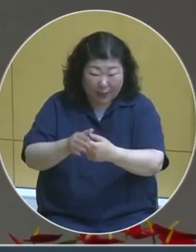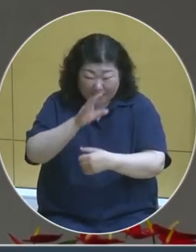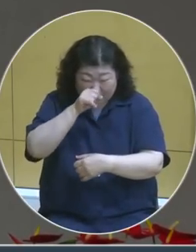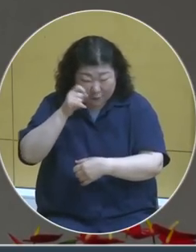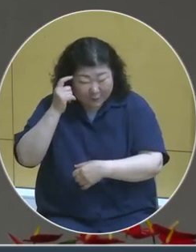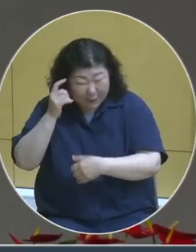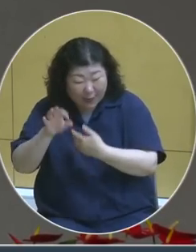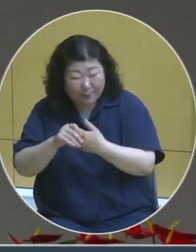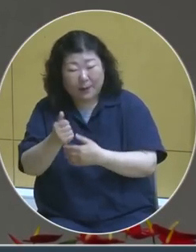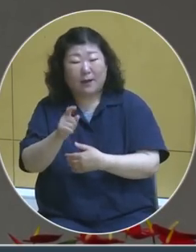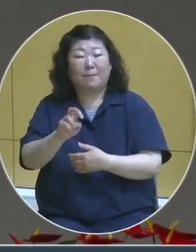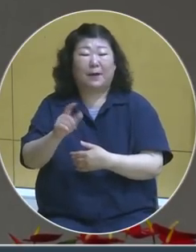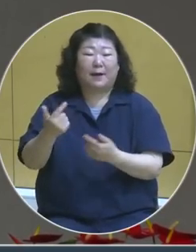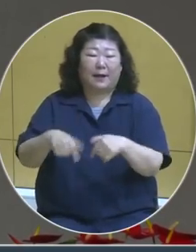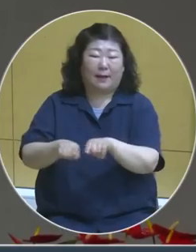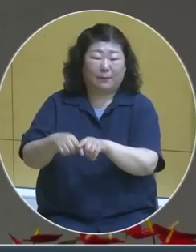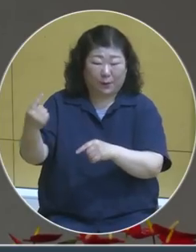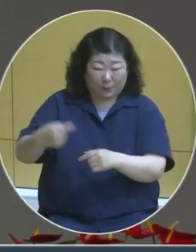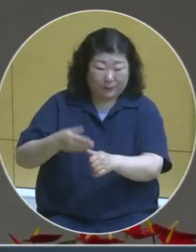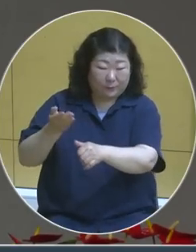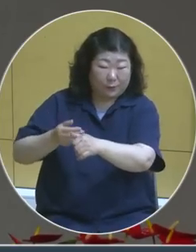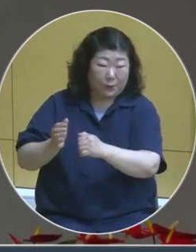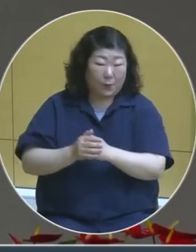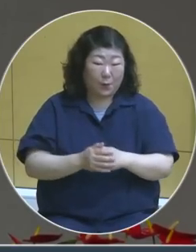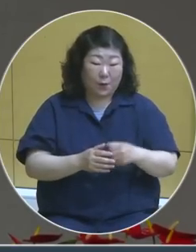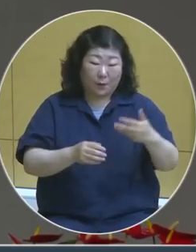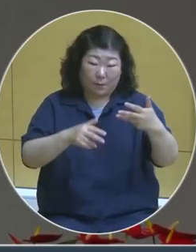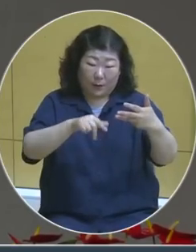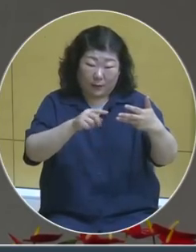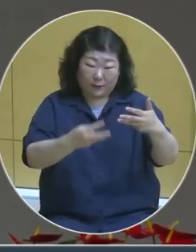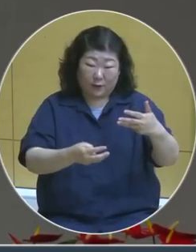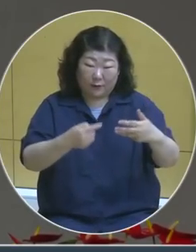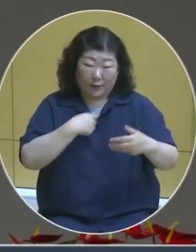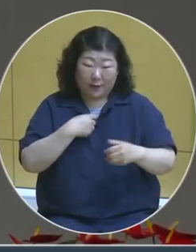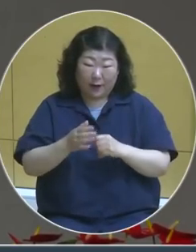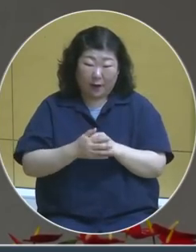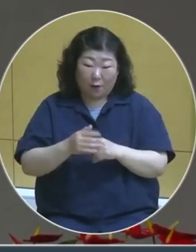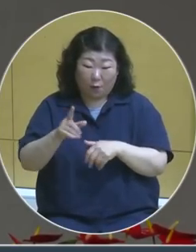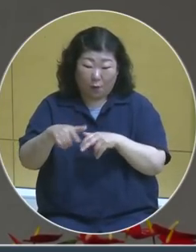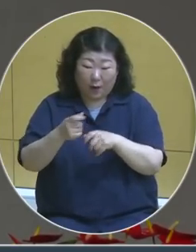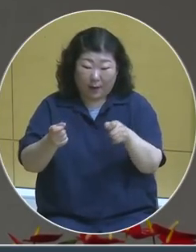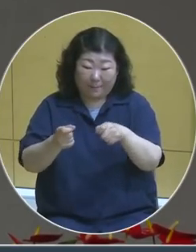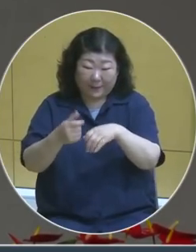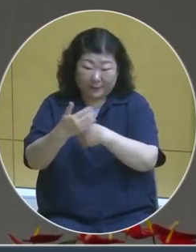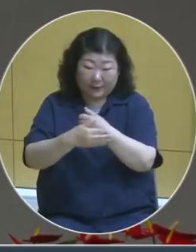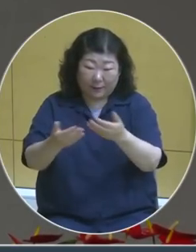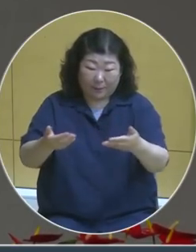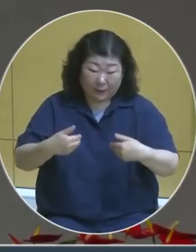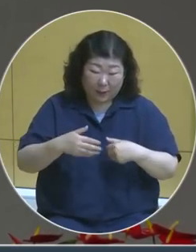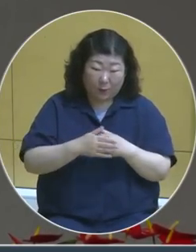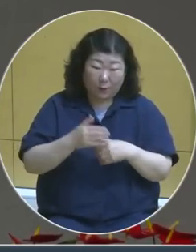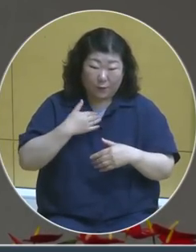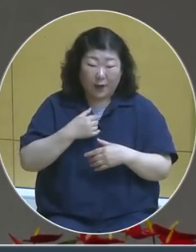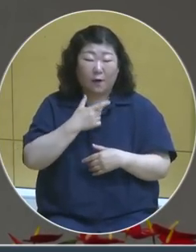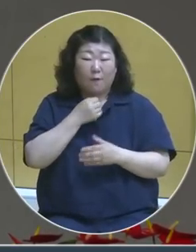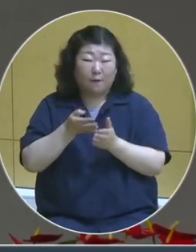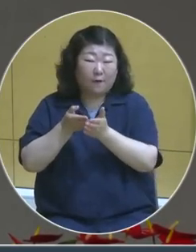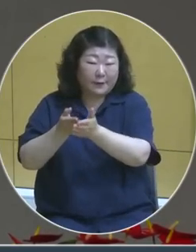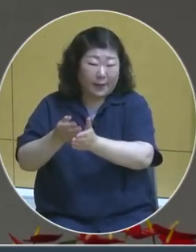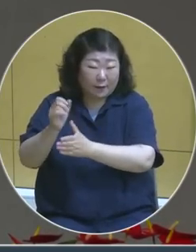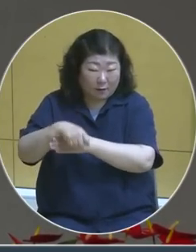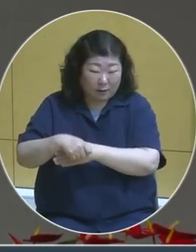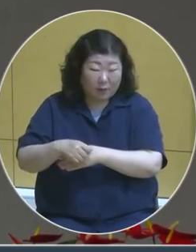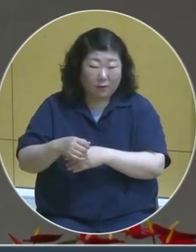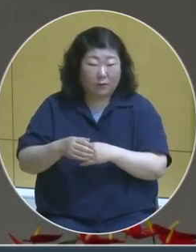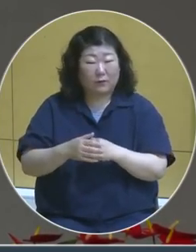여기시거든 하만과 함께 오소서. 8절 내가 만일 왕의 목전에서 은혜를 입었고 왕이 내 소청을 허락하시며 내